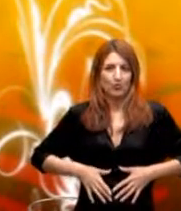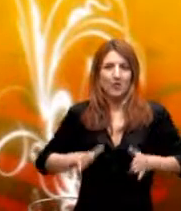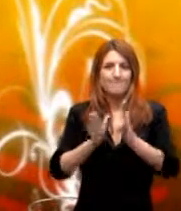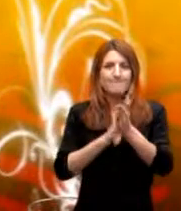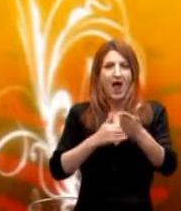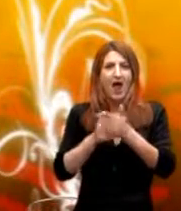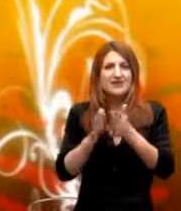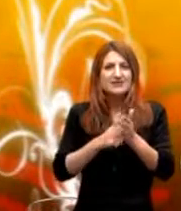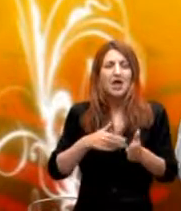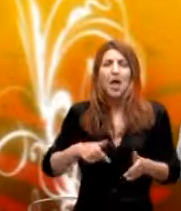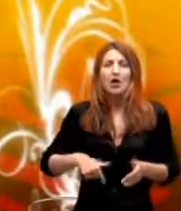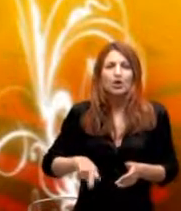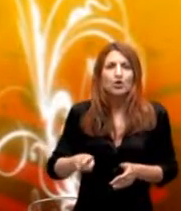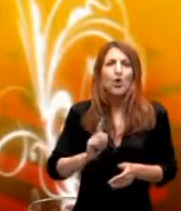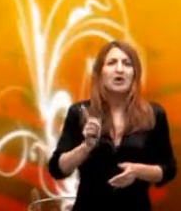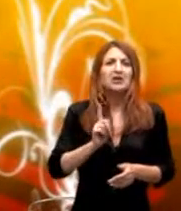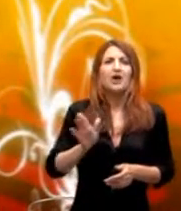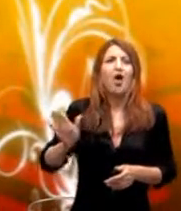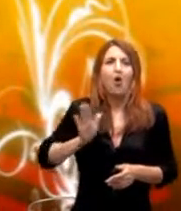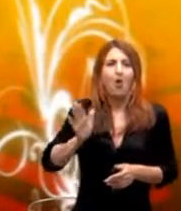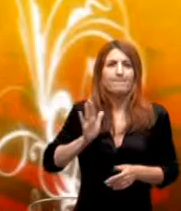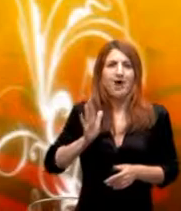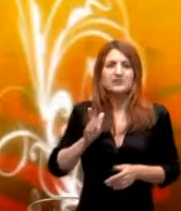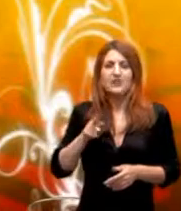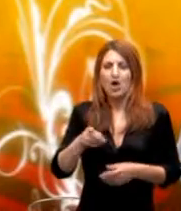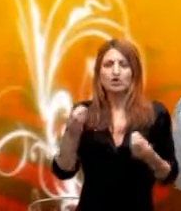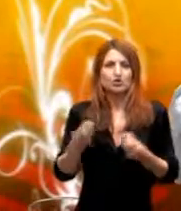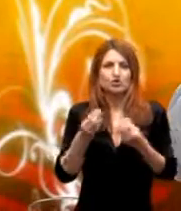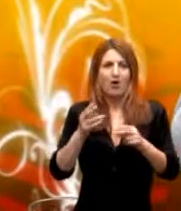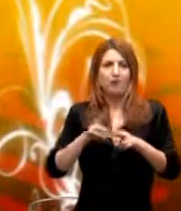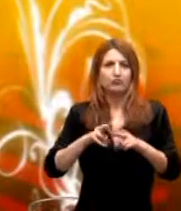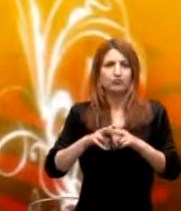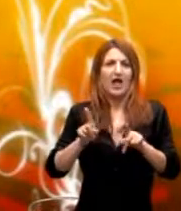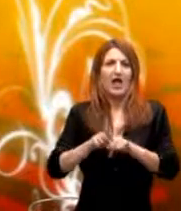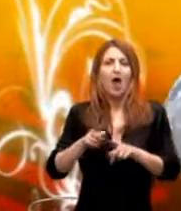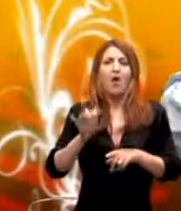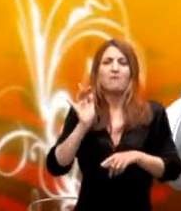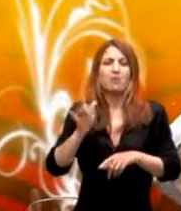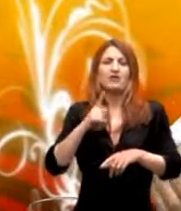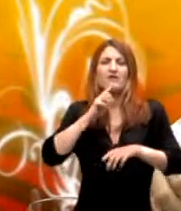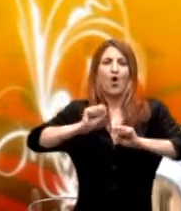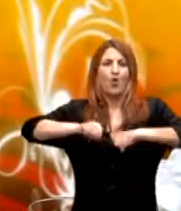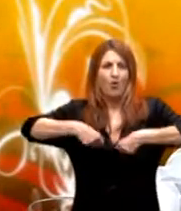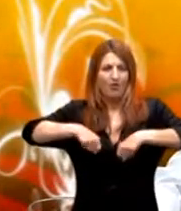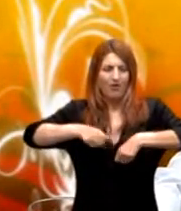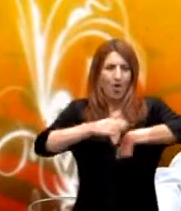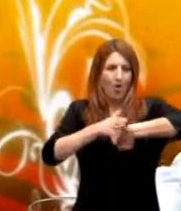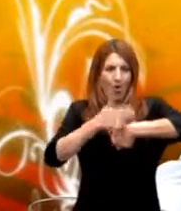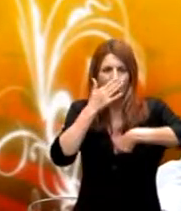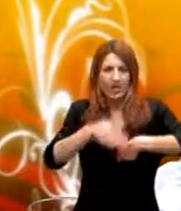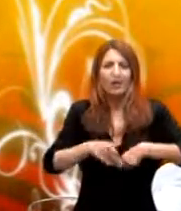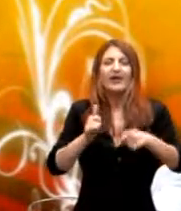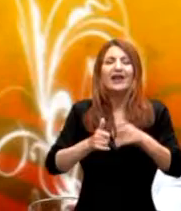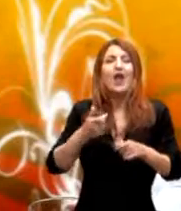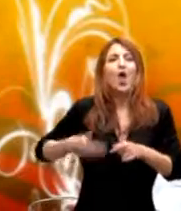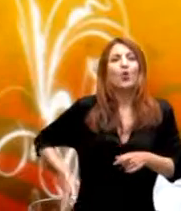koja nije opasna po tome što će opteretiti koljena, kukove i sl.